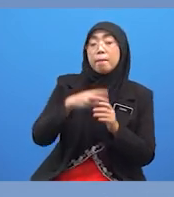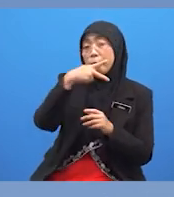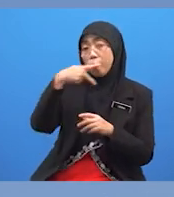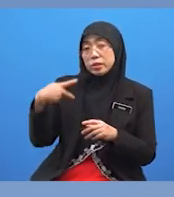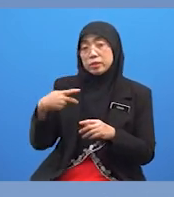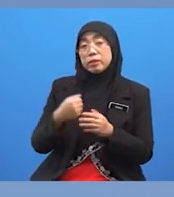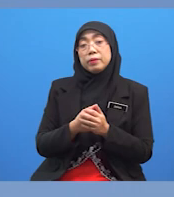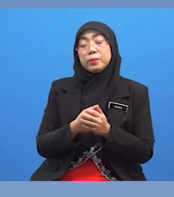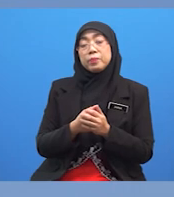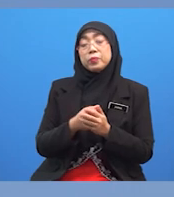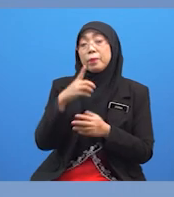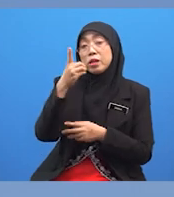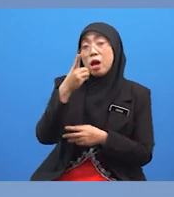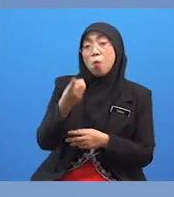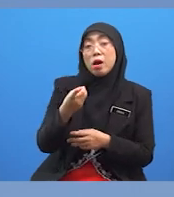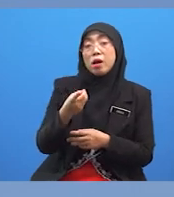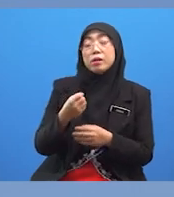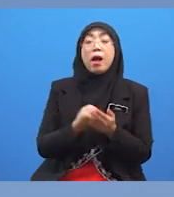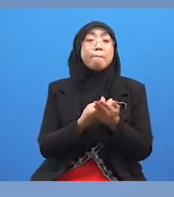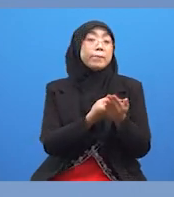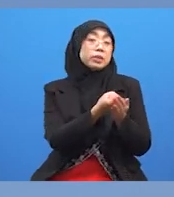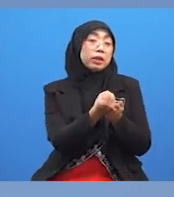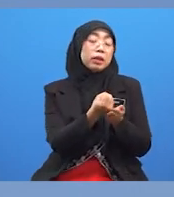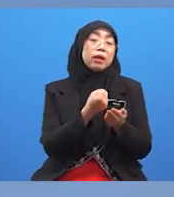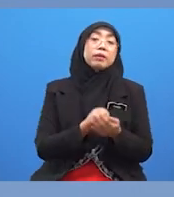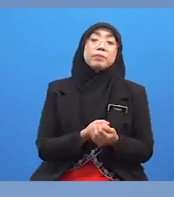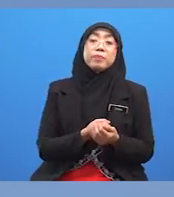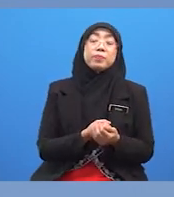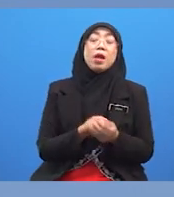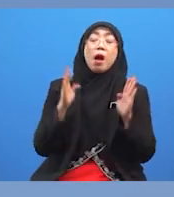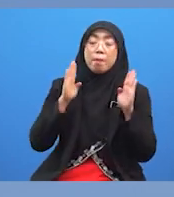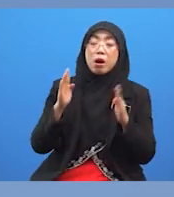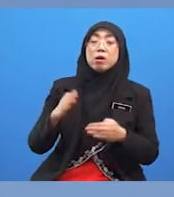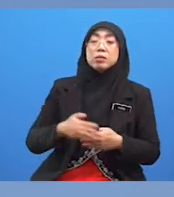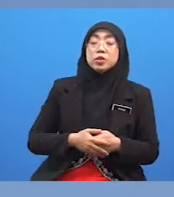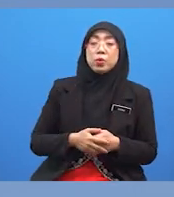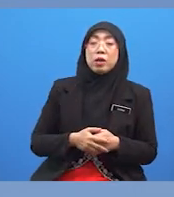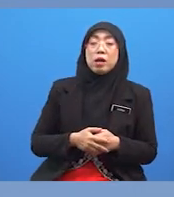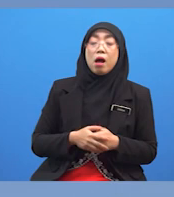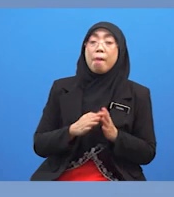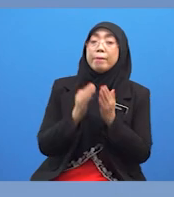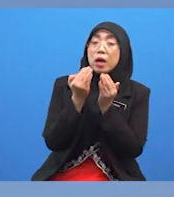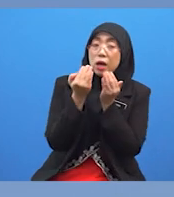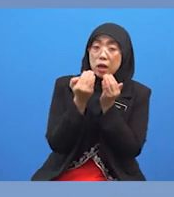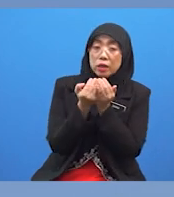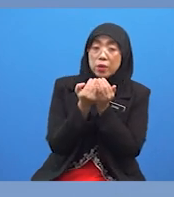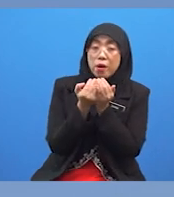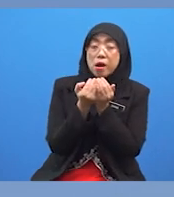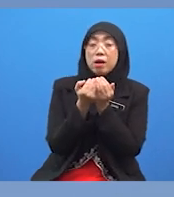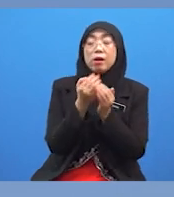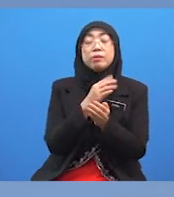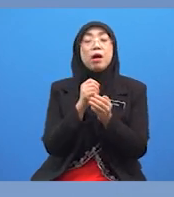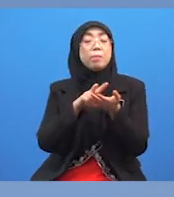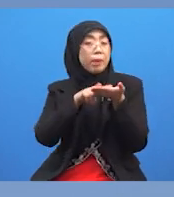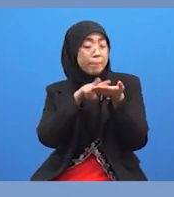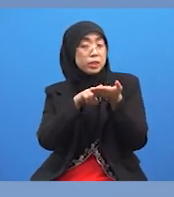berpuasa, berdakwah, bersedekah, bersolat, berdoa dan